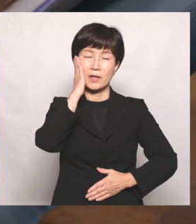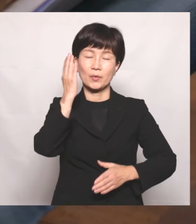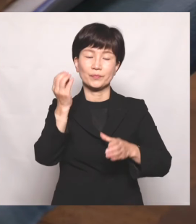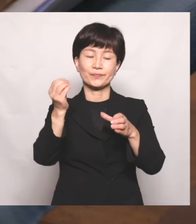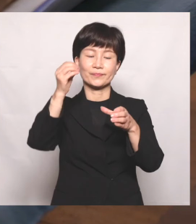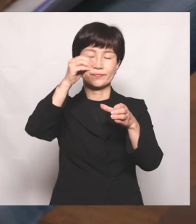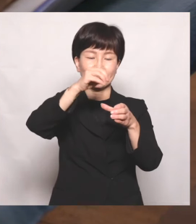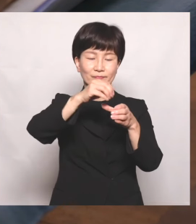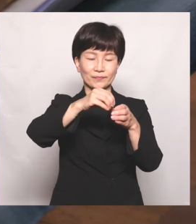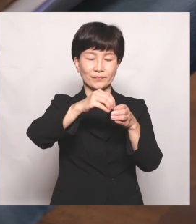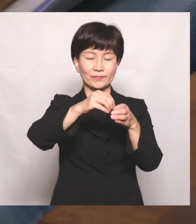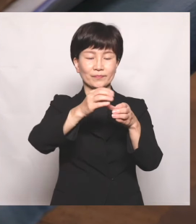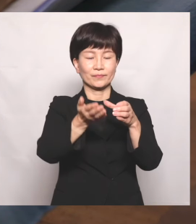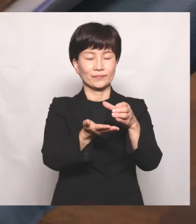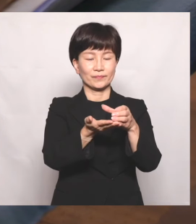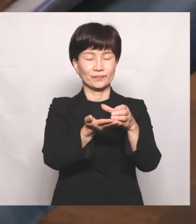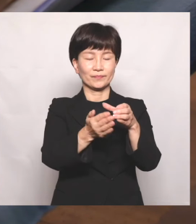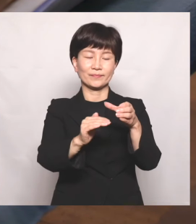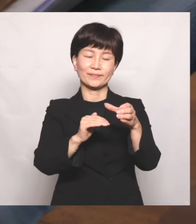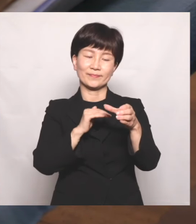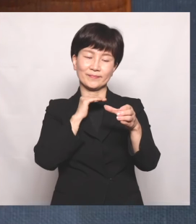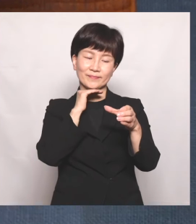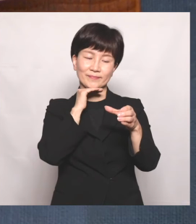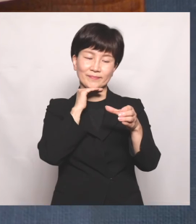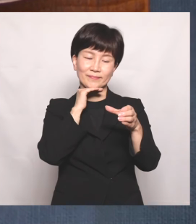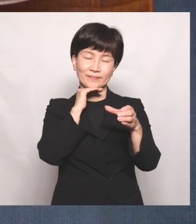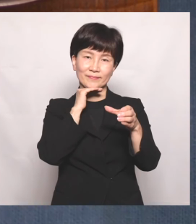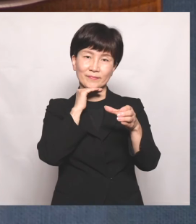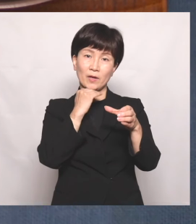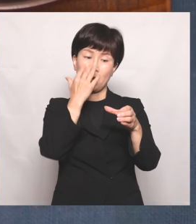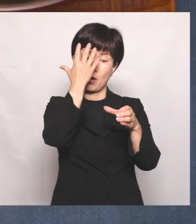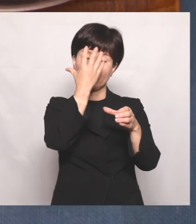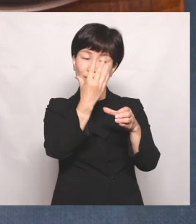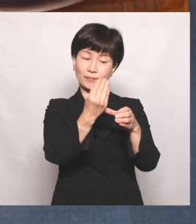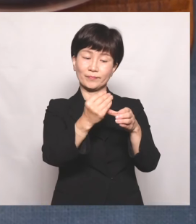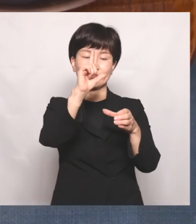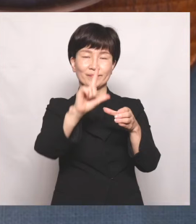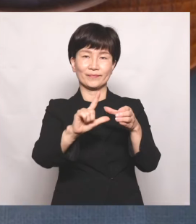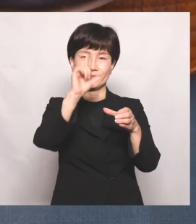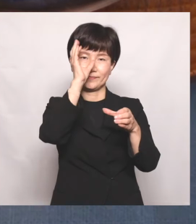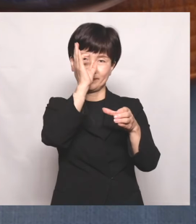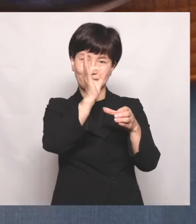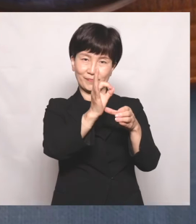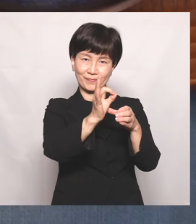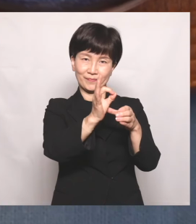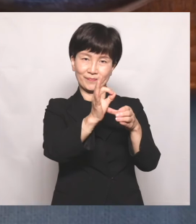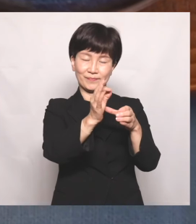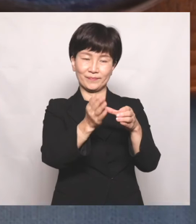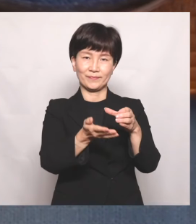잎을 다려 시간을 담습니다. 그리고 찻잔에 비친 우리의 모습을 봅니다.